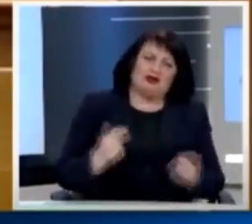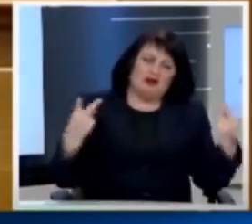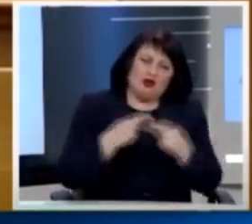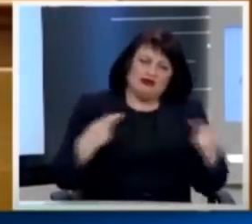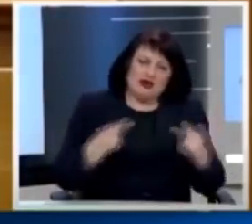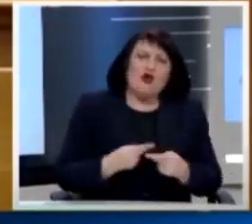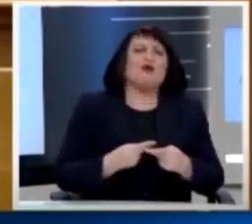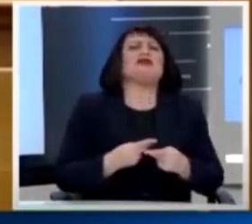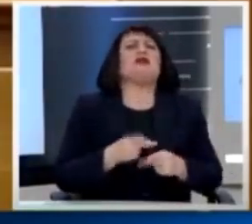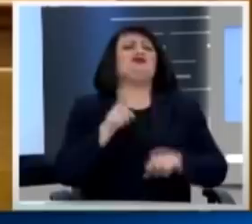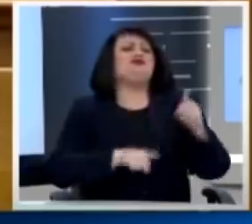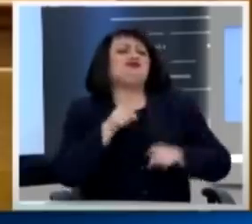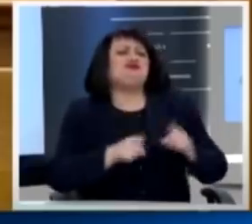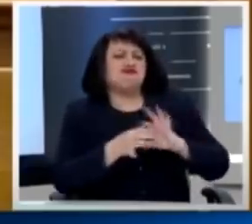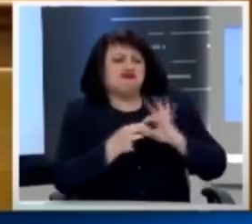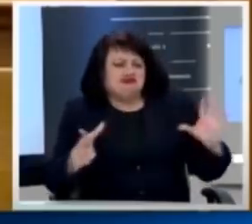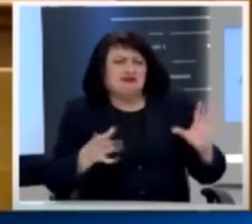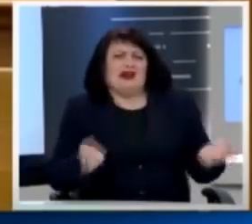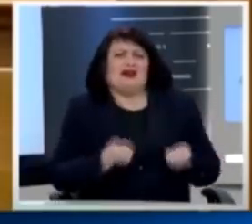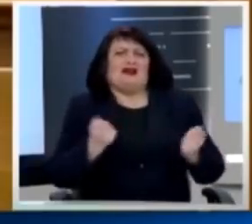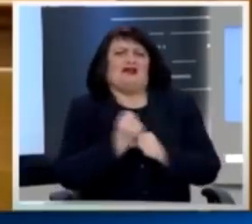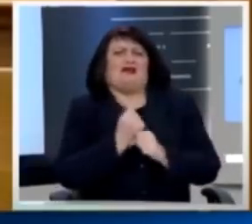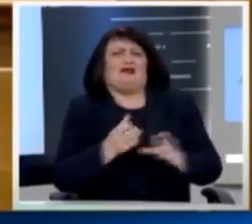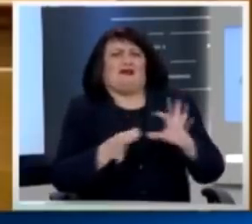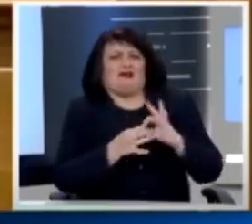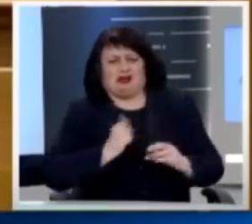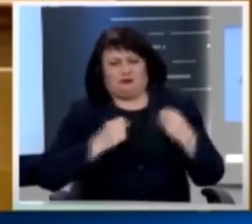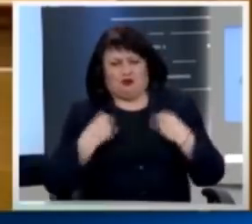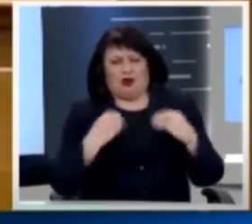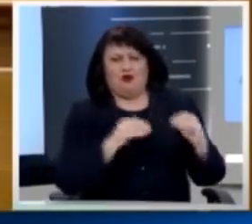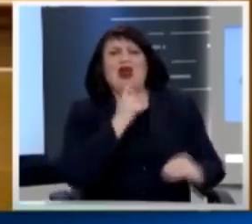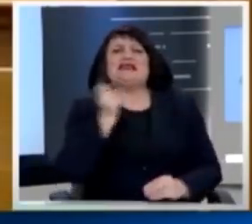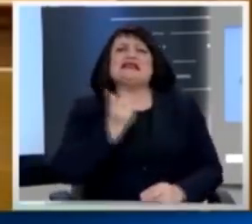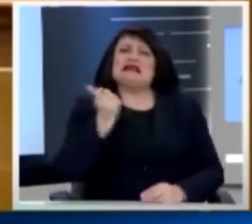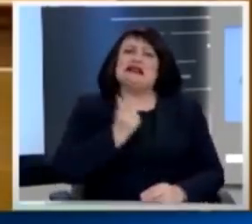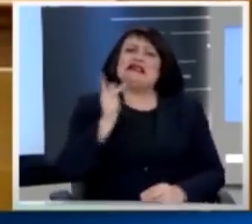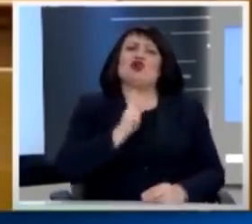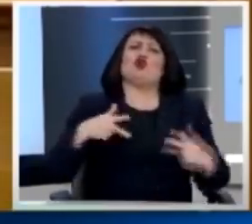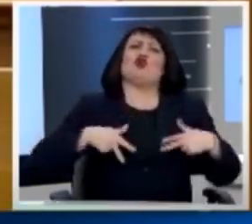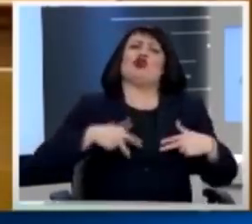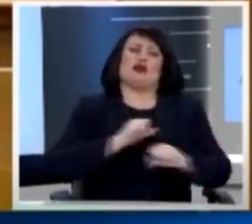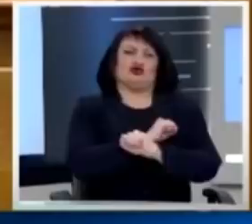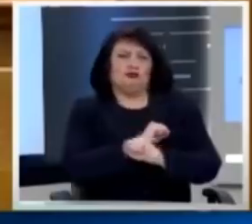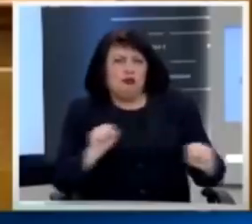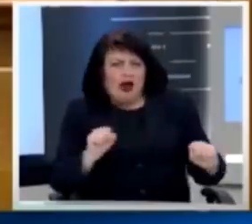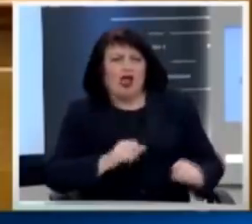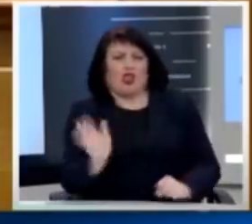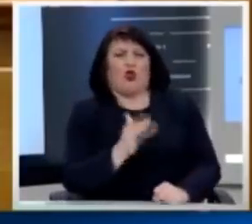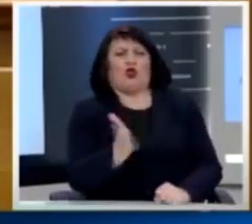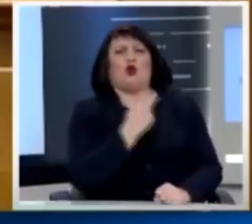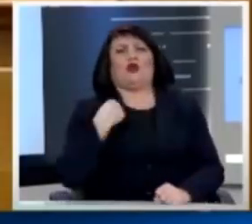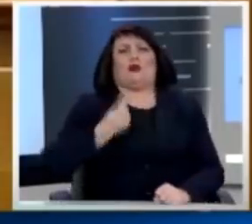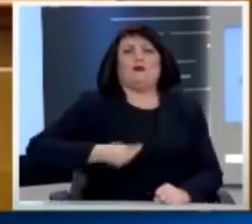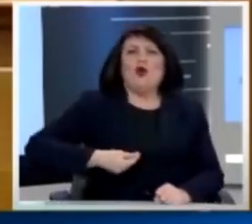ελαστικές εργασιακές σχέσεις, ιδιωτικοποιήσεις, διάλυση συντάξεων και κοινωνικού κράτους, απολύσεις στο